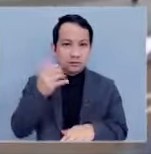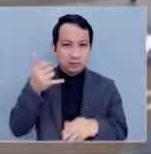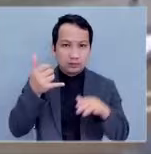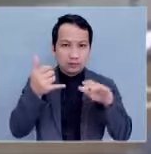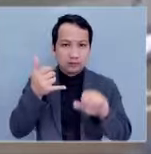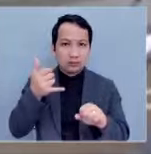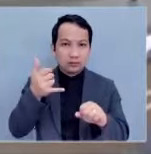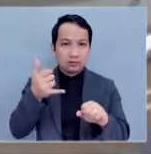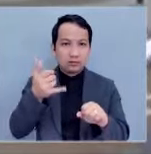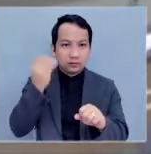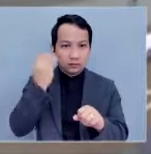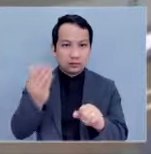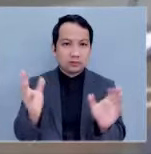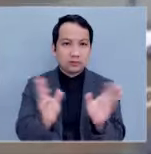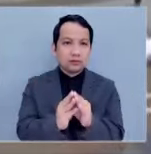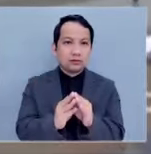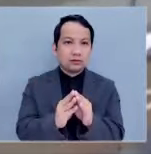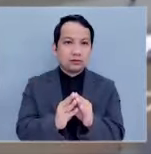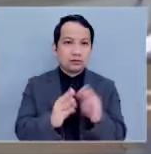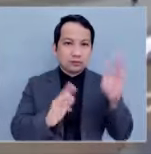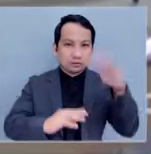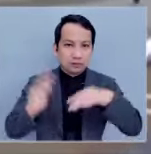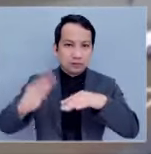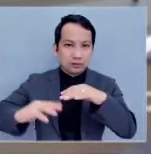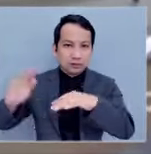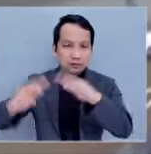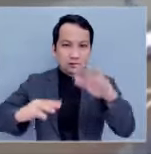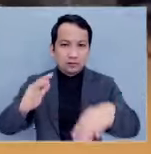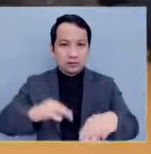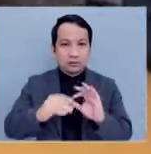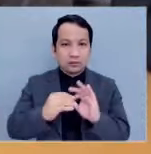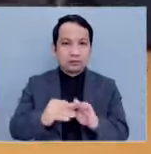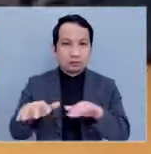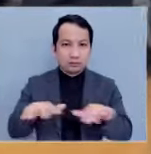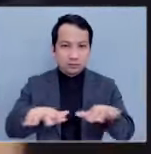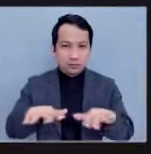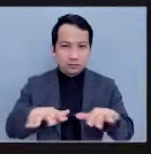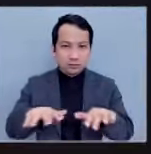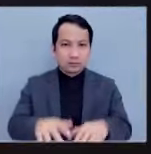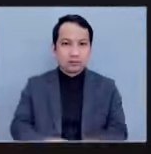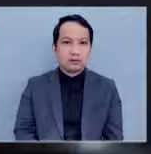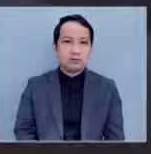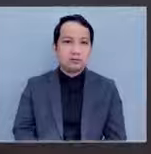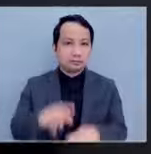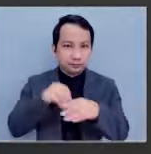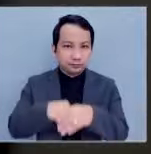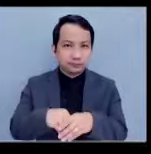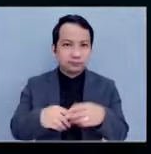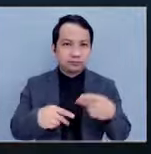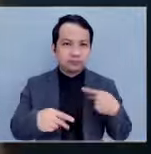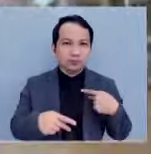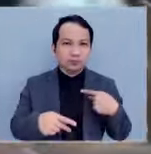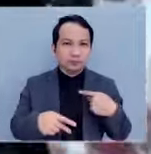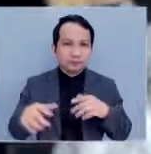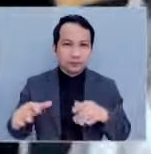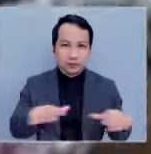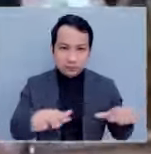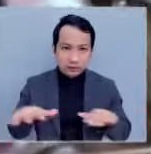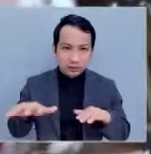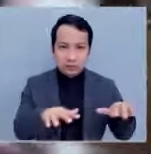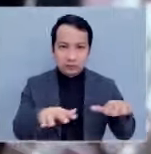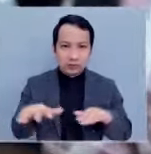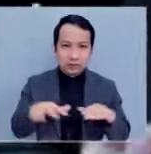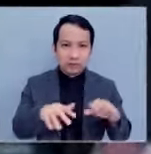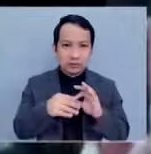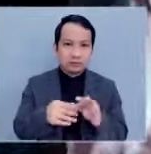kita ang isa-isang pagbagsak ng ilang mga bahay habang lumilindol. Sa loob, parang mga niyugyug na laruan ng mga gamit at appliances.